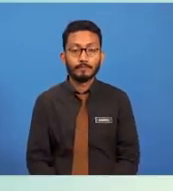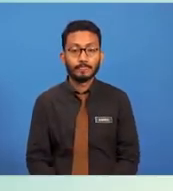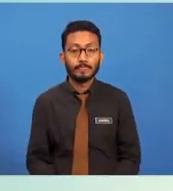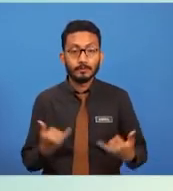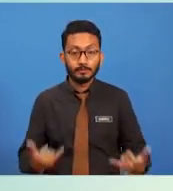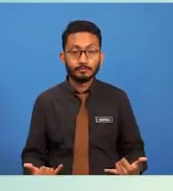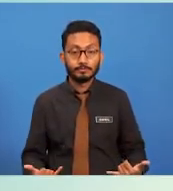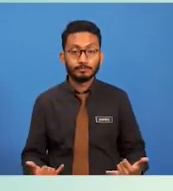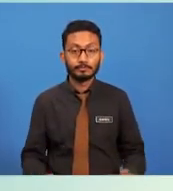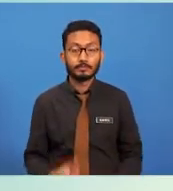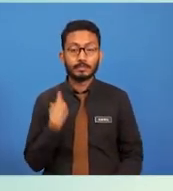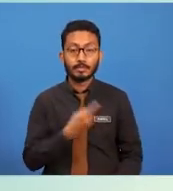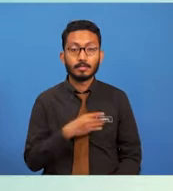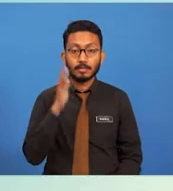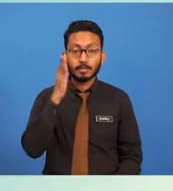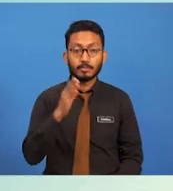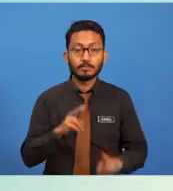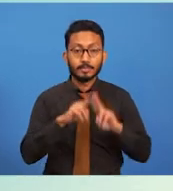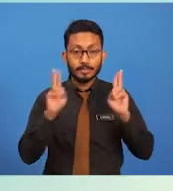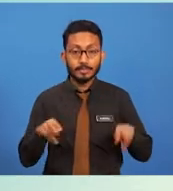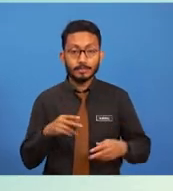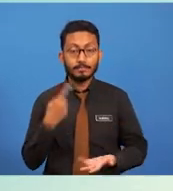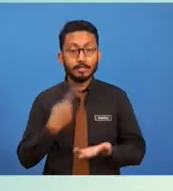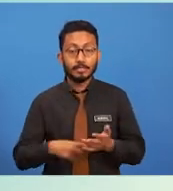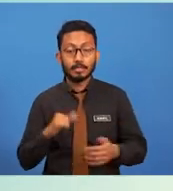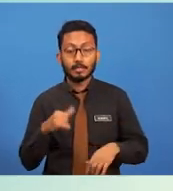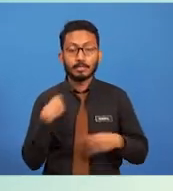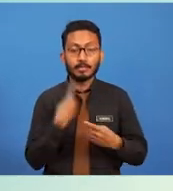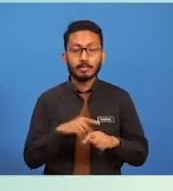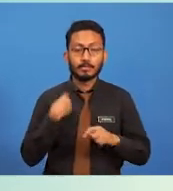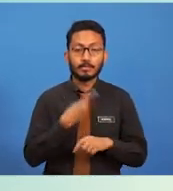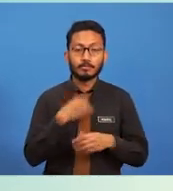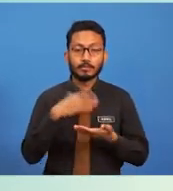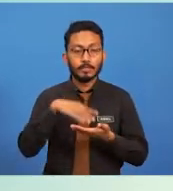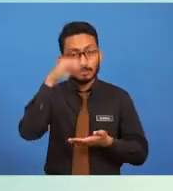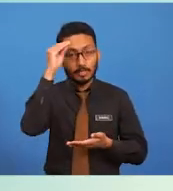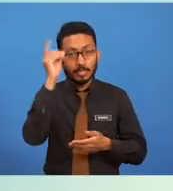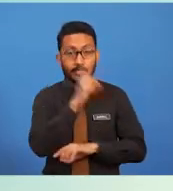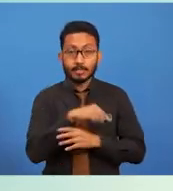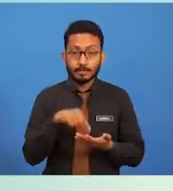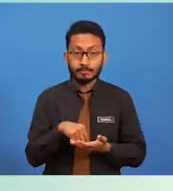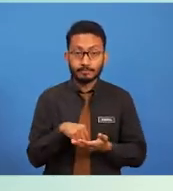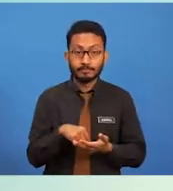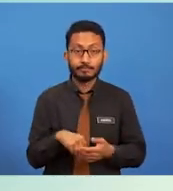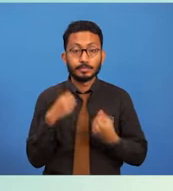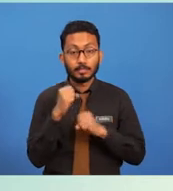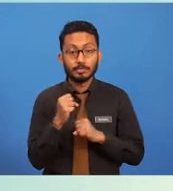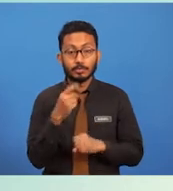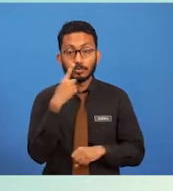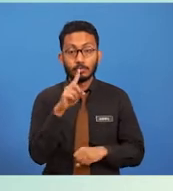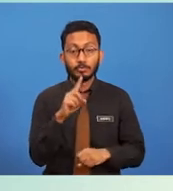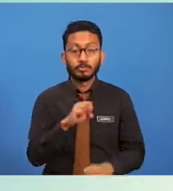Sekarang, kita akan uji apa yang telah kita pelajari hari ini. Sedia untuk sesi soalan